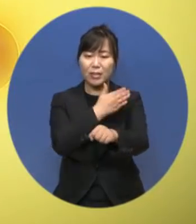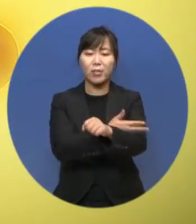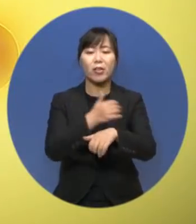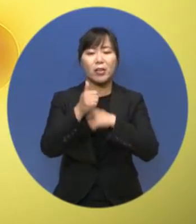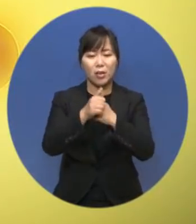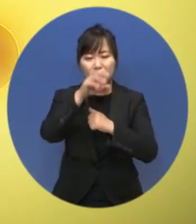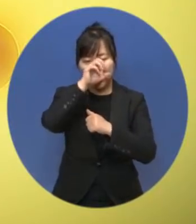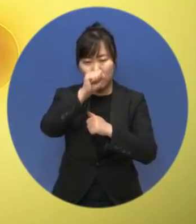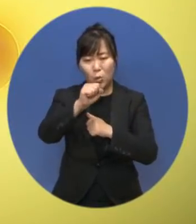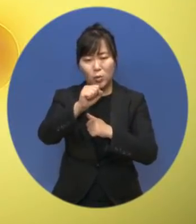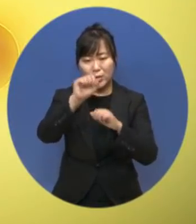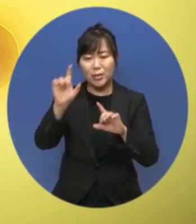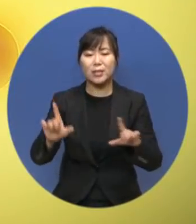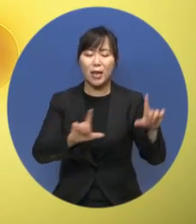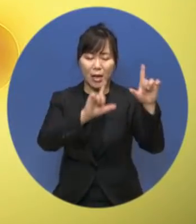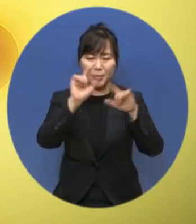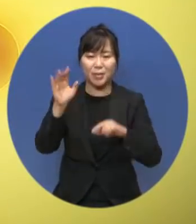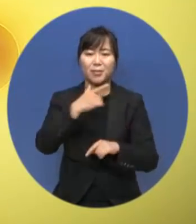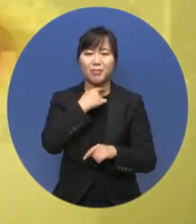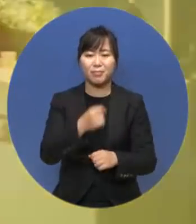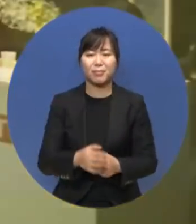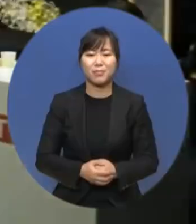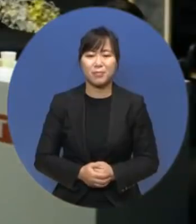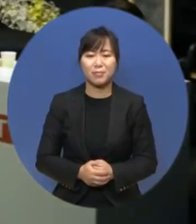따라서 좋은 길을 가시기를 응원합니다.